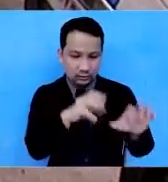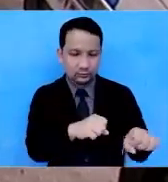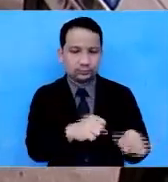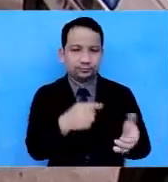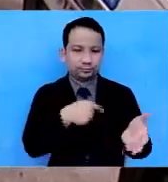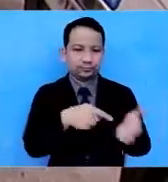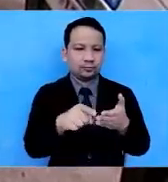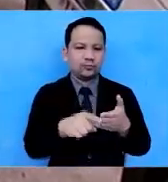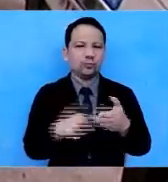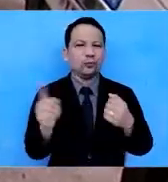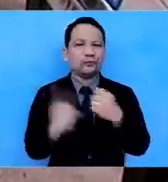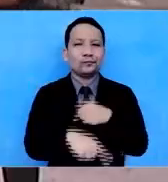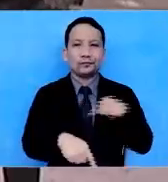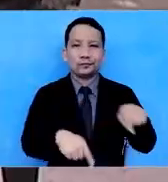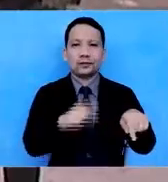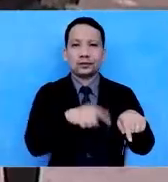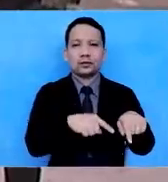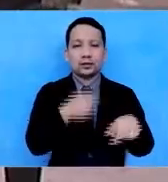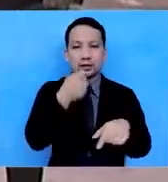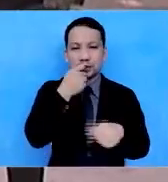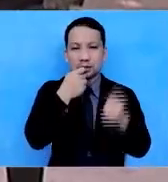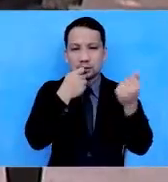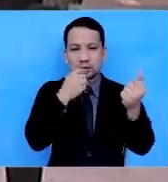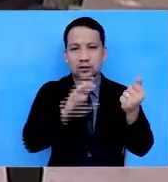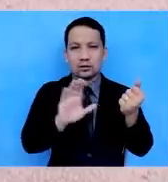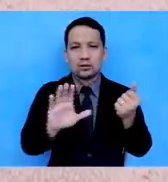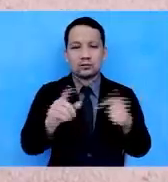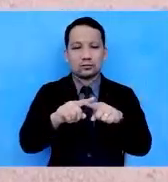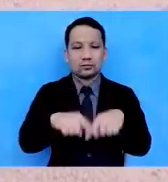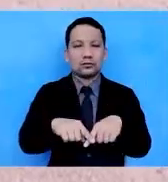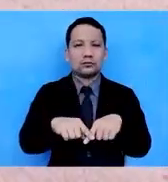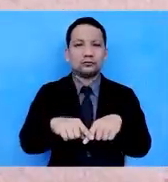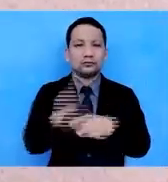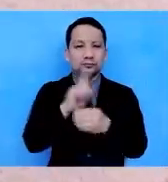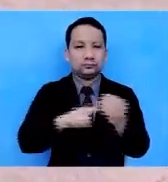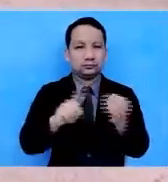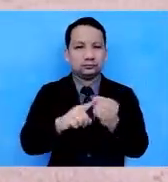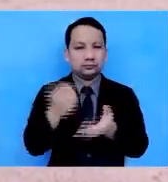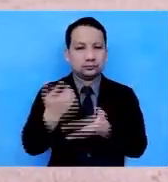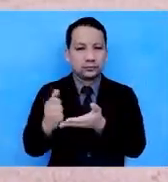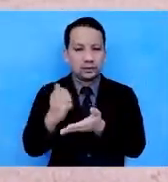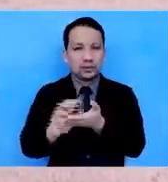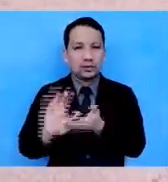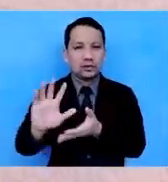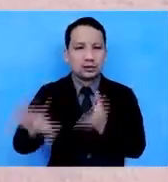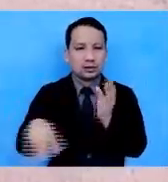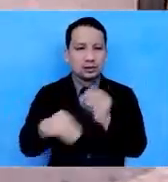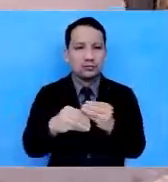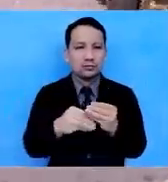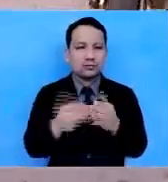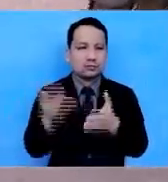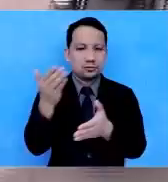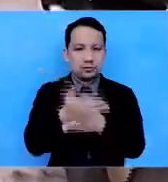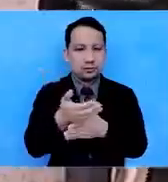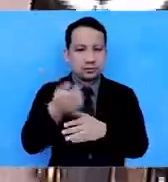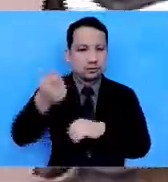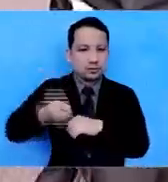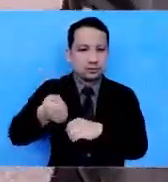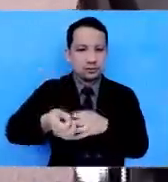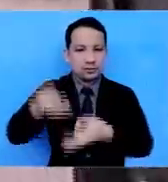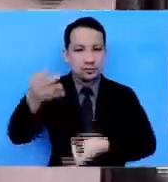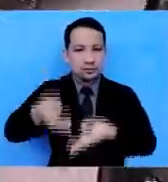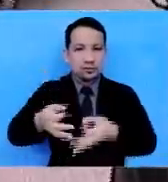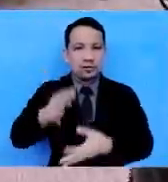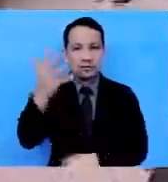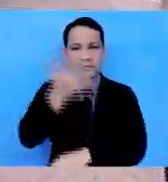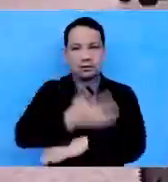magbabayad ng danyos ang naturang traffic enforcer. Depende ito sa naging gastos ng motorista sa pagdalo sa mga pagdinig. May 5